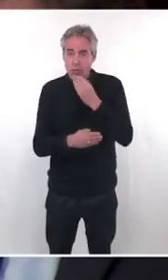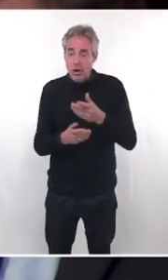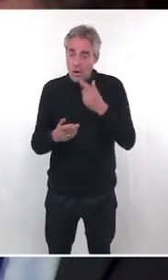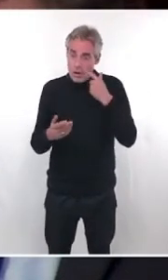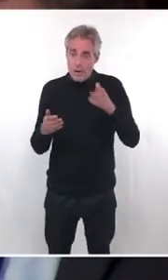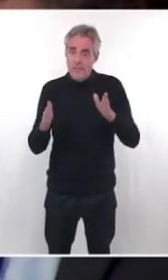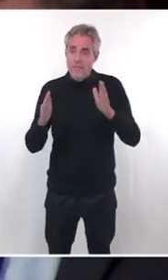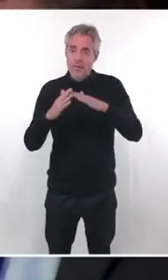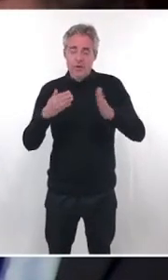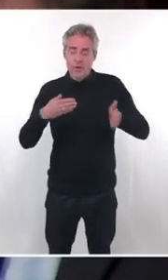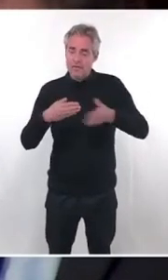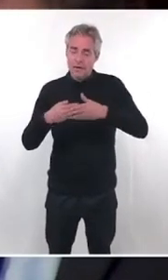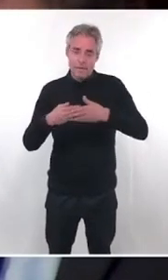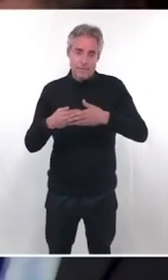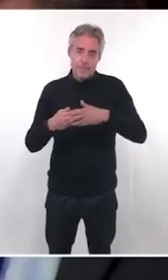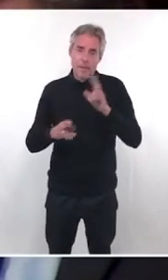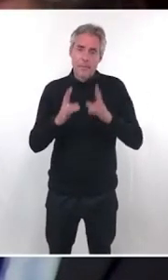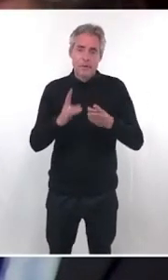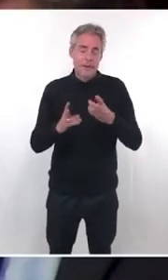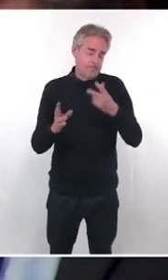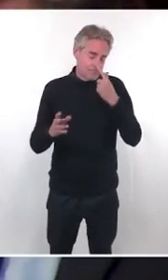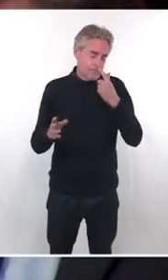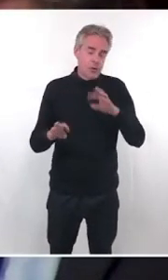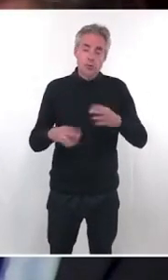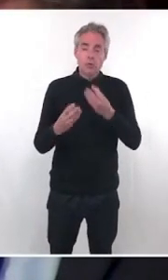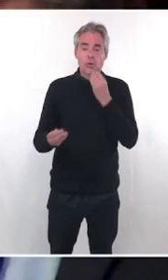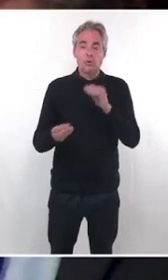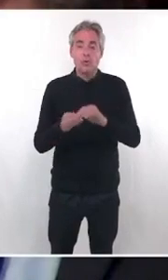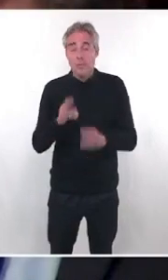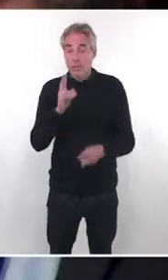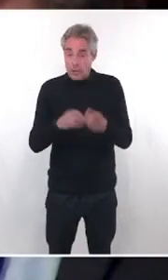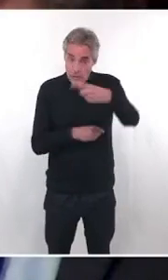fermé cette maison, on l'a peut-être fermée prématurément et peut-être